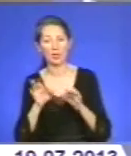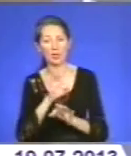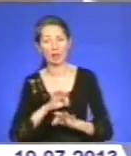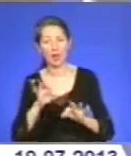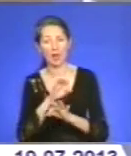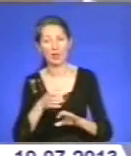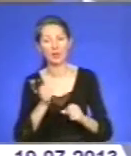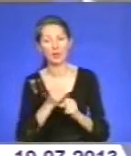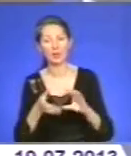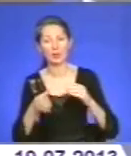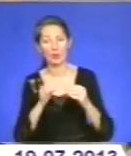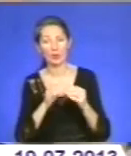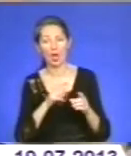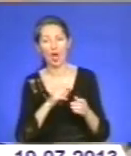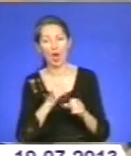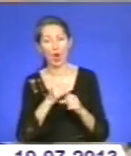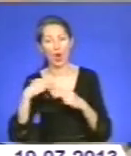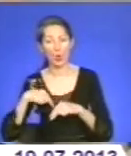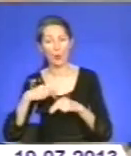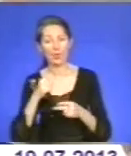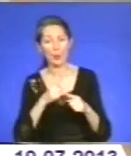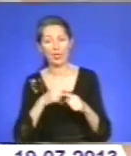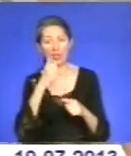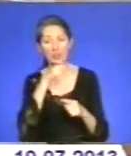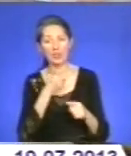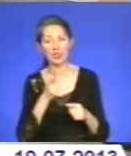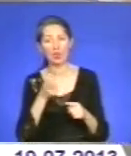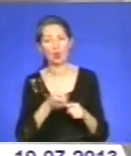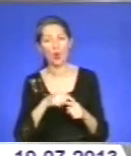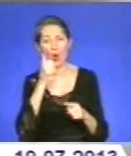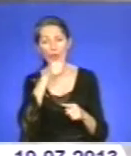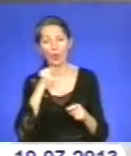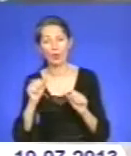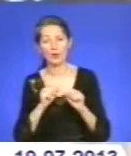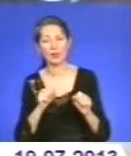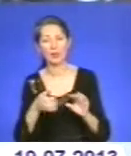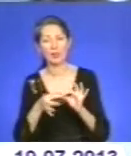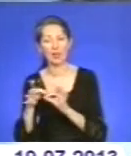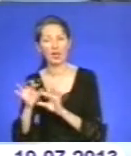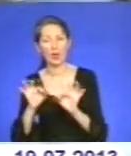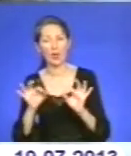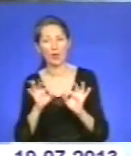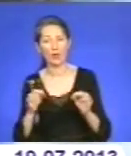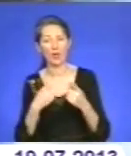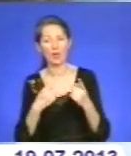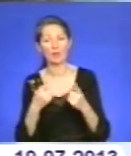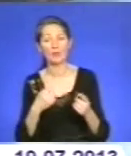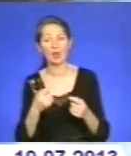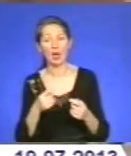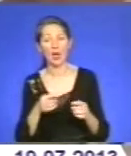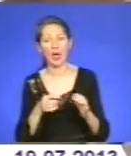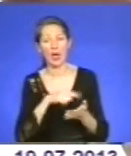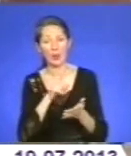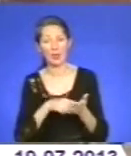підрозділів матеріально-технічного забезпечення за перше півріччя цього року. Керівники детально обговорили важливі питання своєї діяльності, визначилися